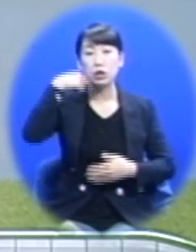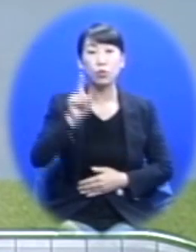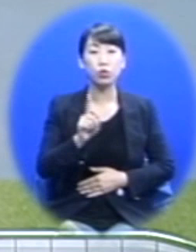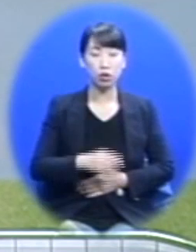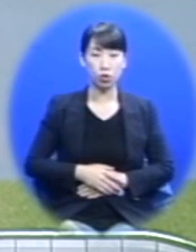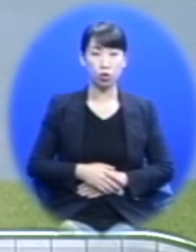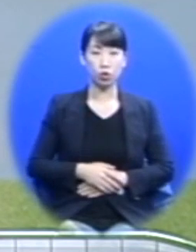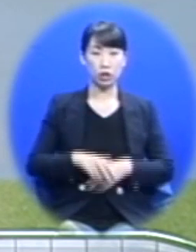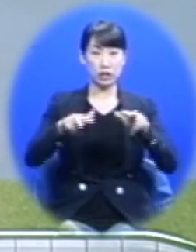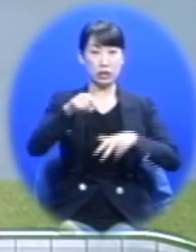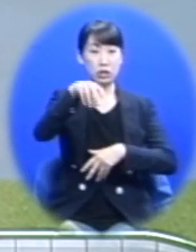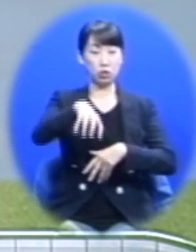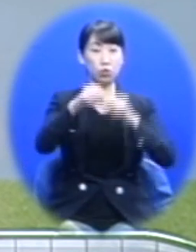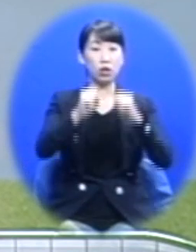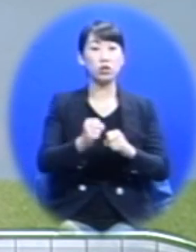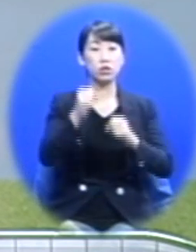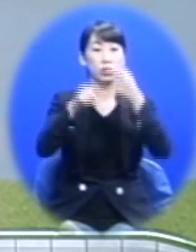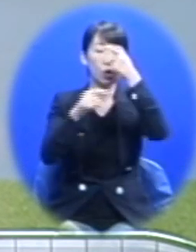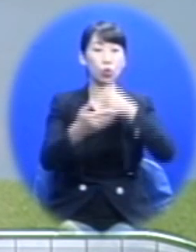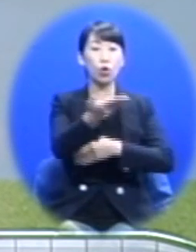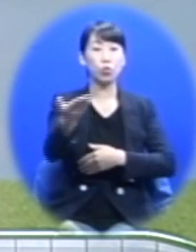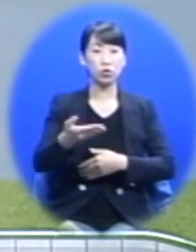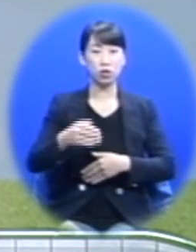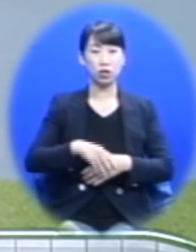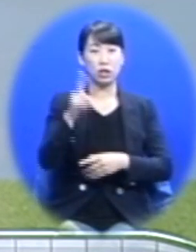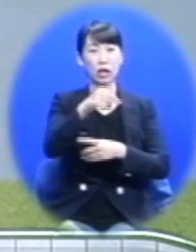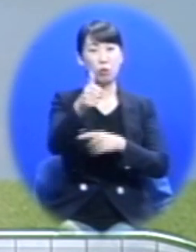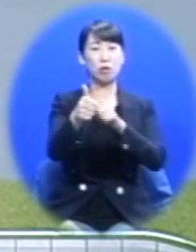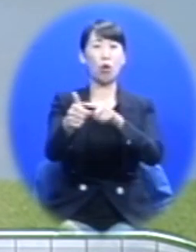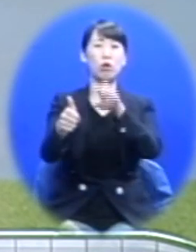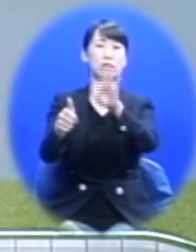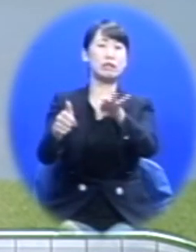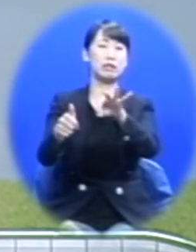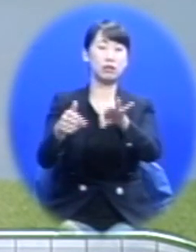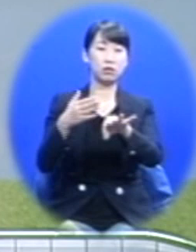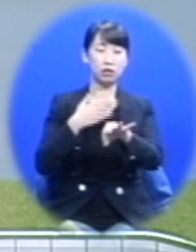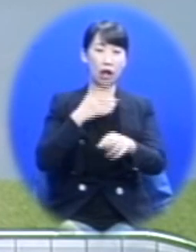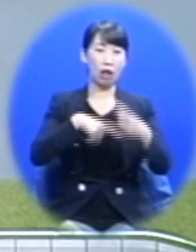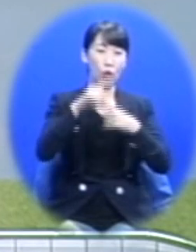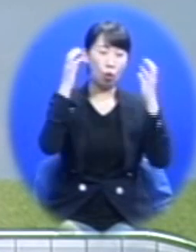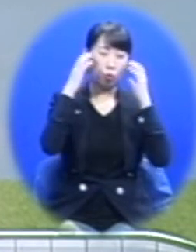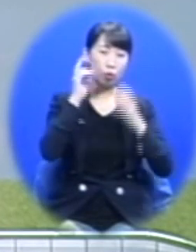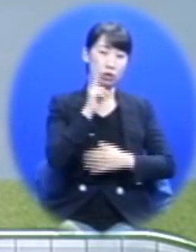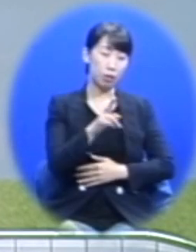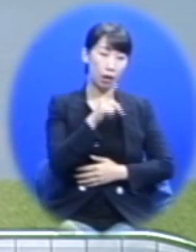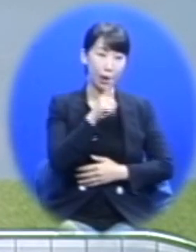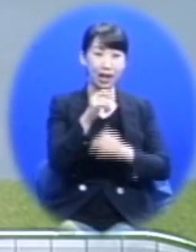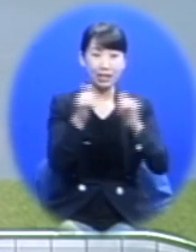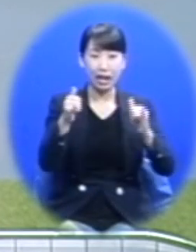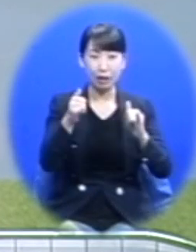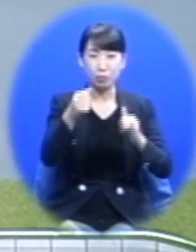중에도 다윗! 나는 더해, 더해. 당신은 그래도 나. 이럴 분이 여기도 계실